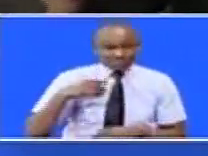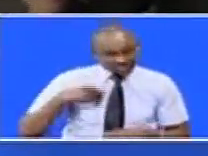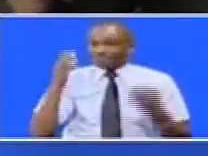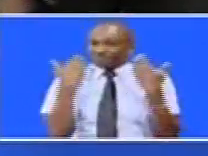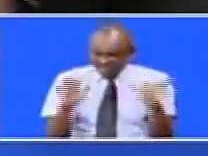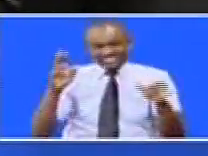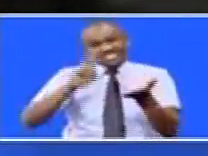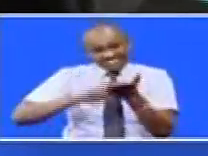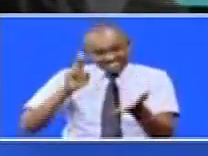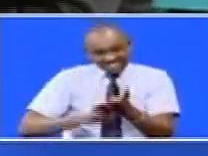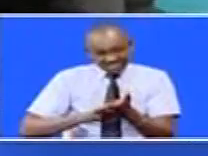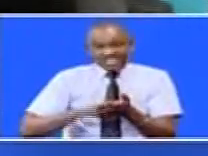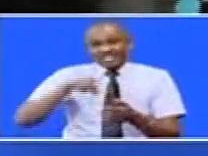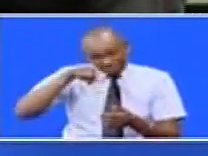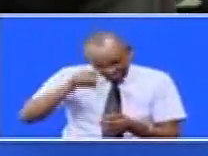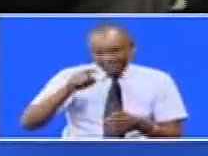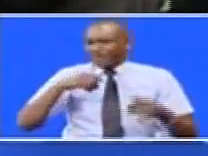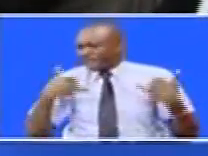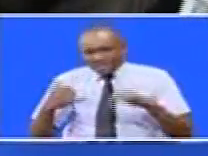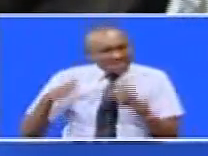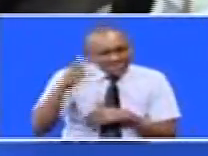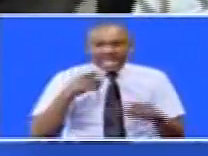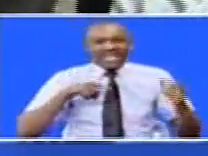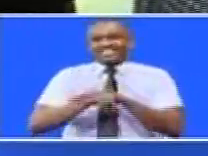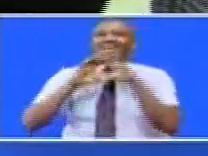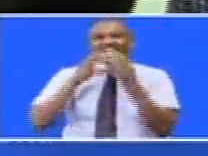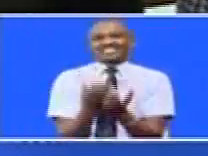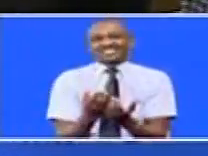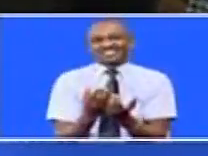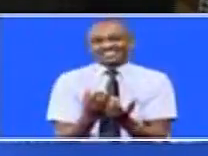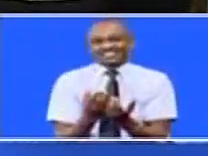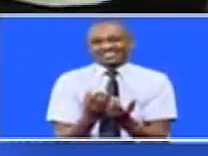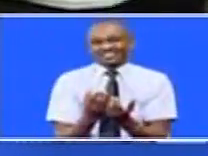wamekamilisha usajili na umachachari wake ameufikisha darasani.